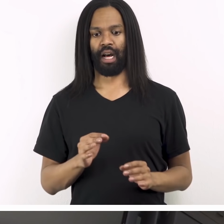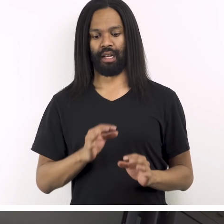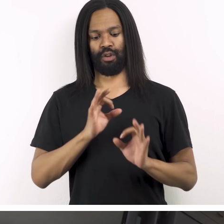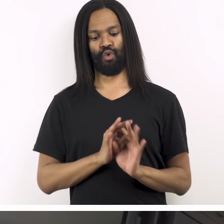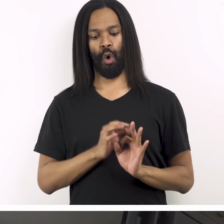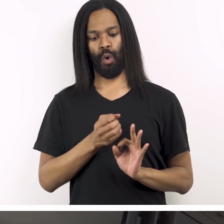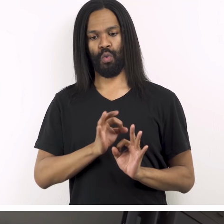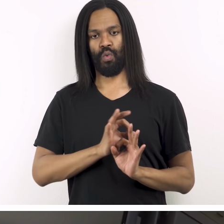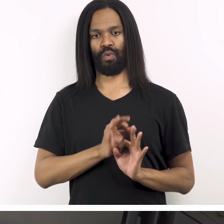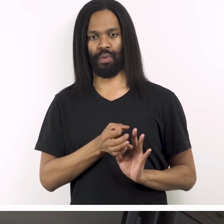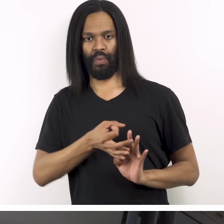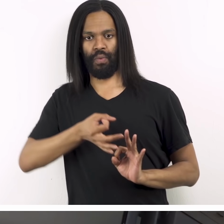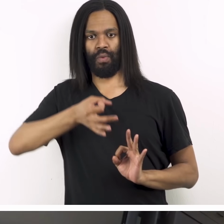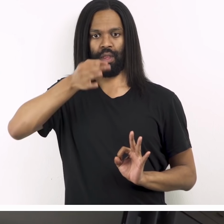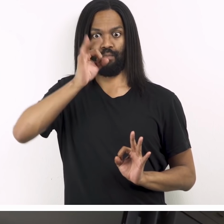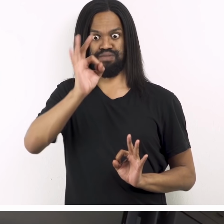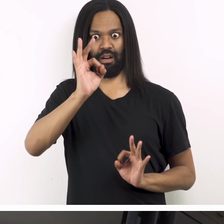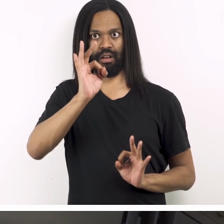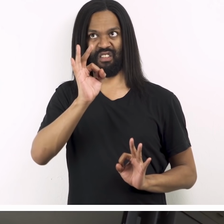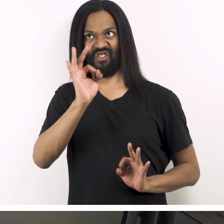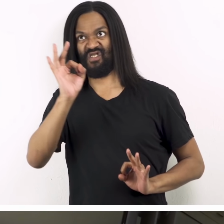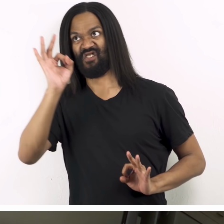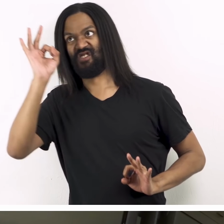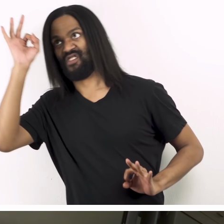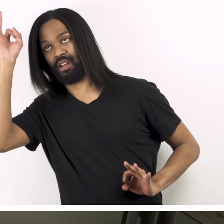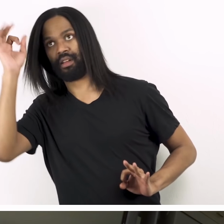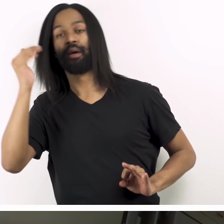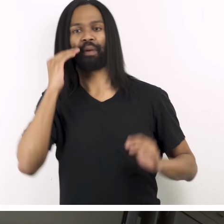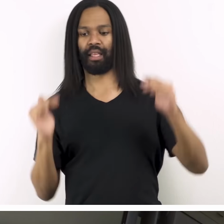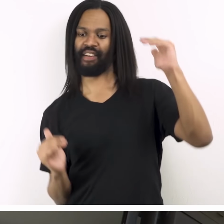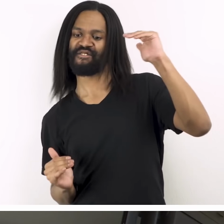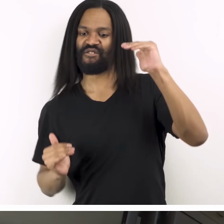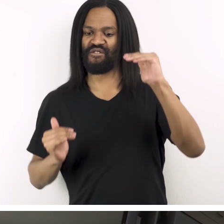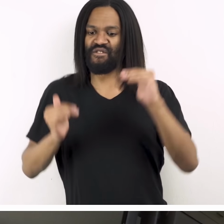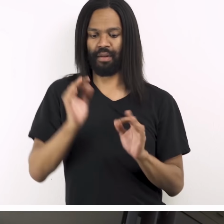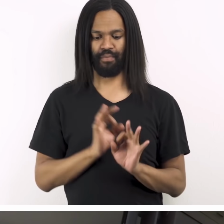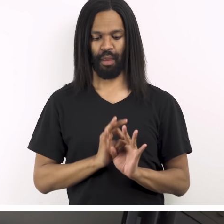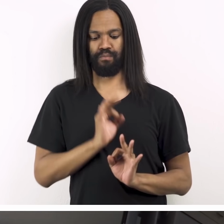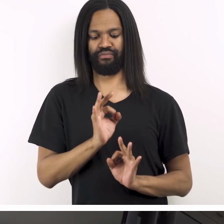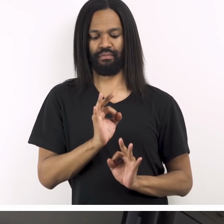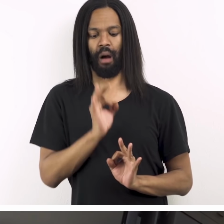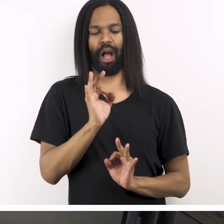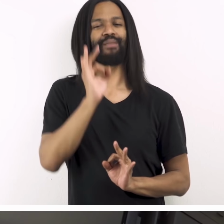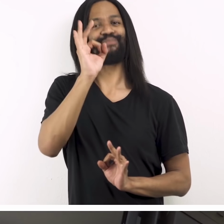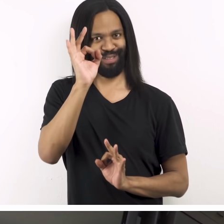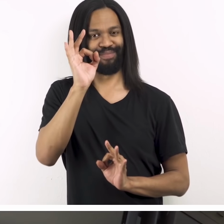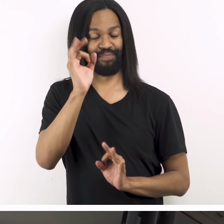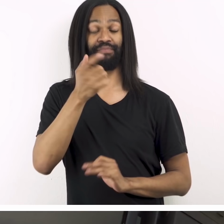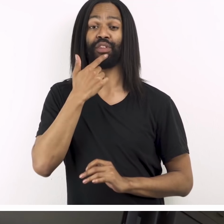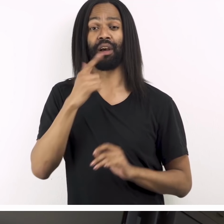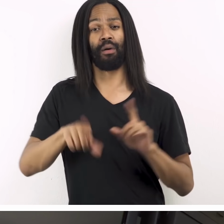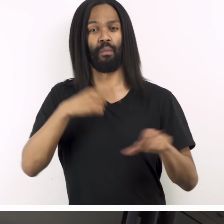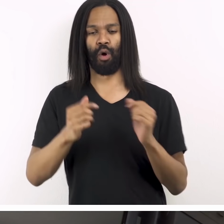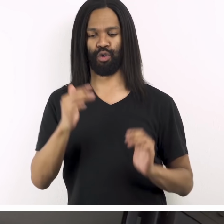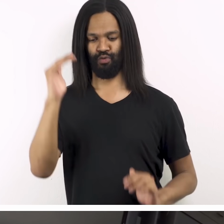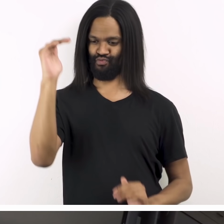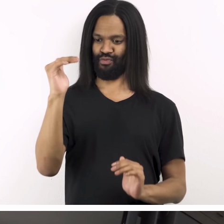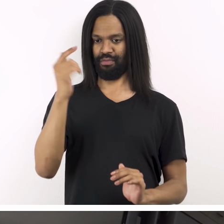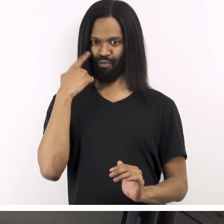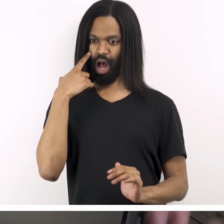ce différentiel entre le jour et la nuit, vous verrez, les interneuses vont être beaucoup plus short, donc ça vous donnera un port de plante beaucoup plus